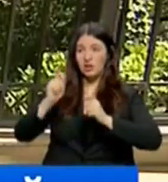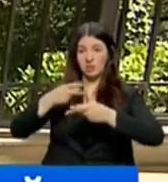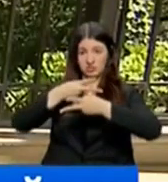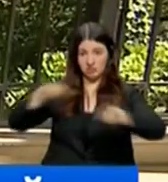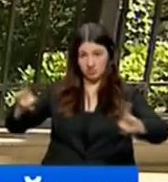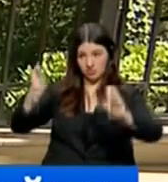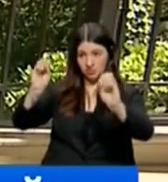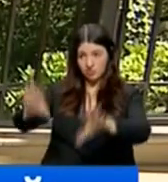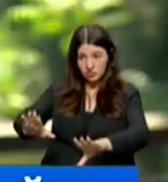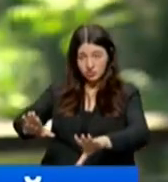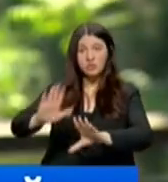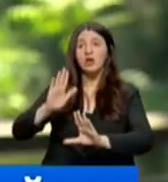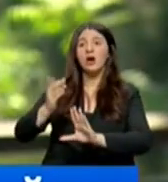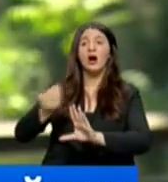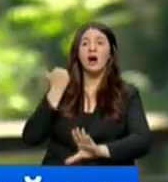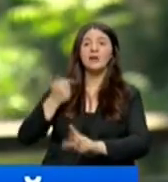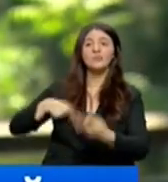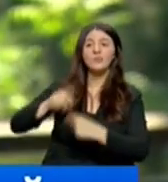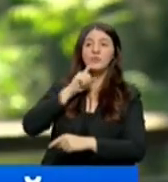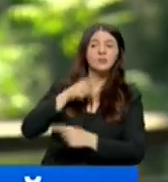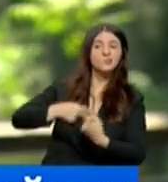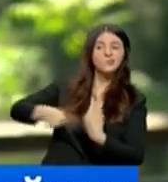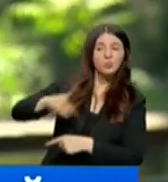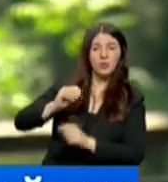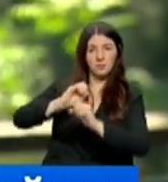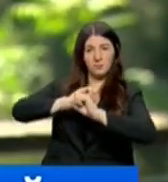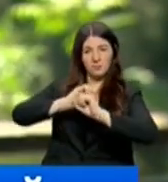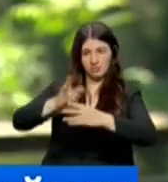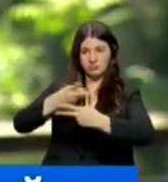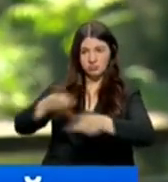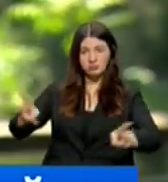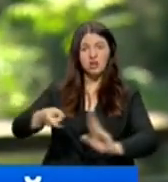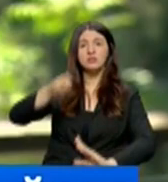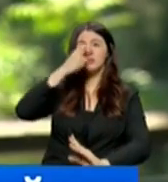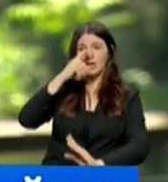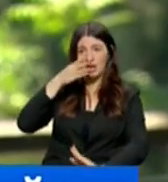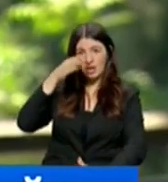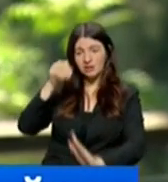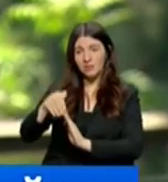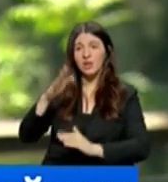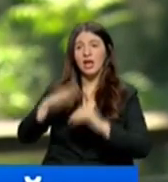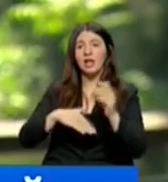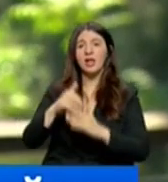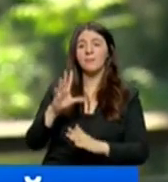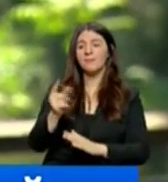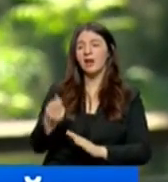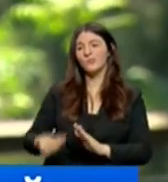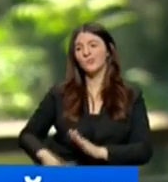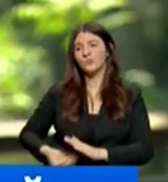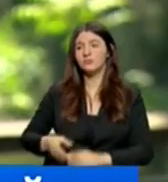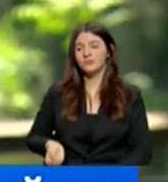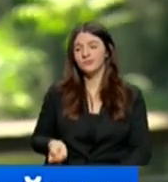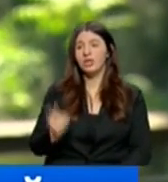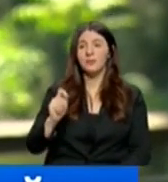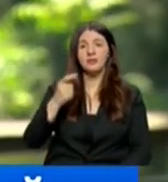serbest bırakıyorsun. Arkası olan, dayısı olanı serbest bırakıyorsun. Sana gelip de eline 5-10 kuruş para tutuşturan